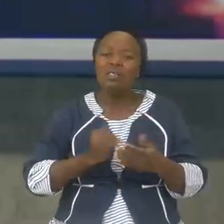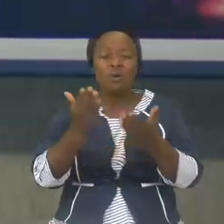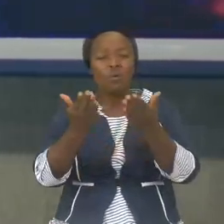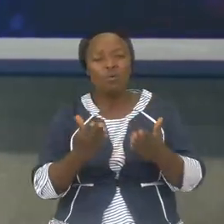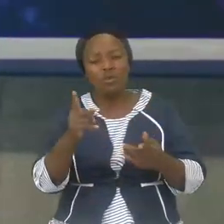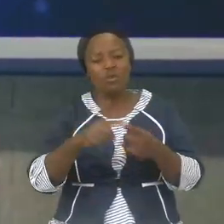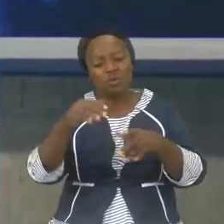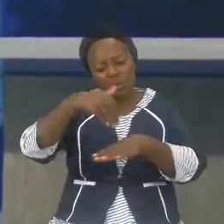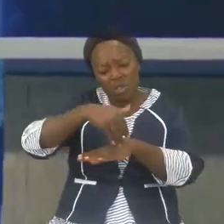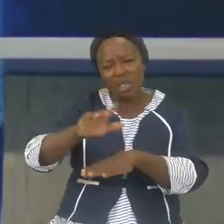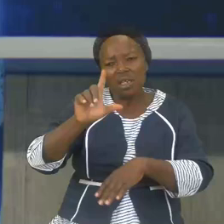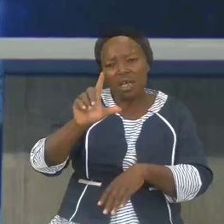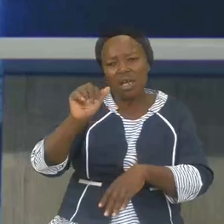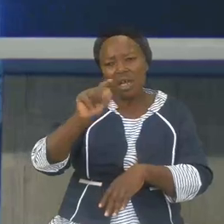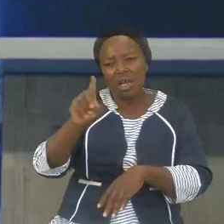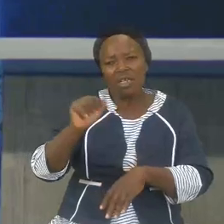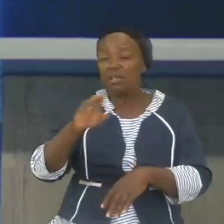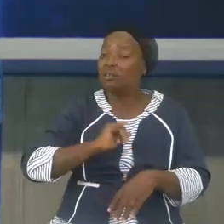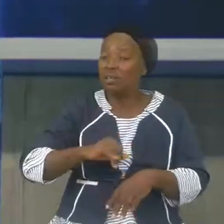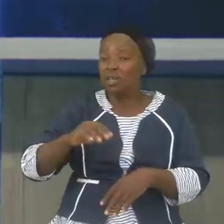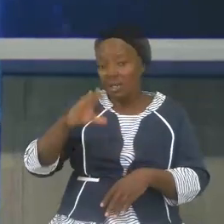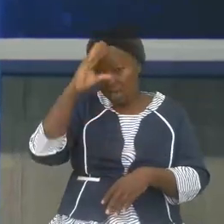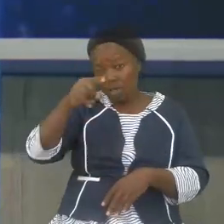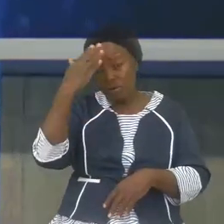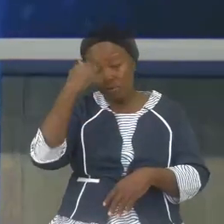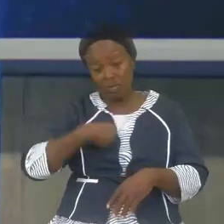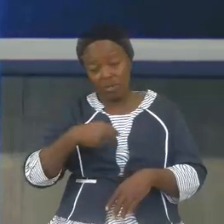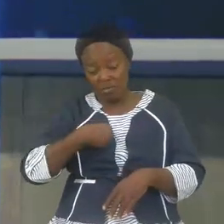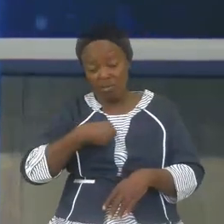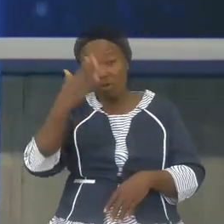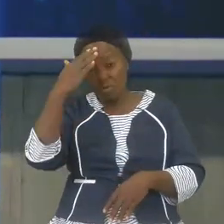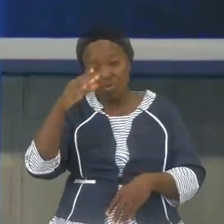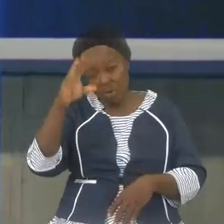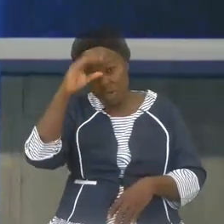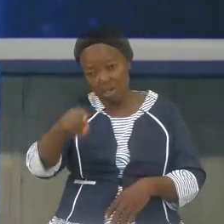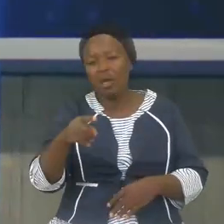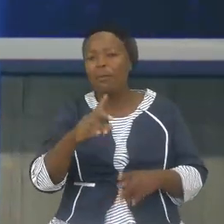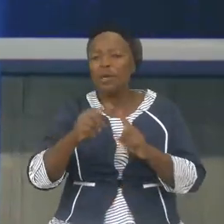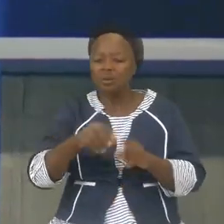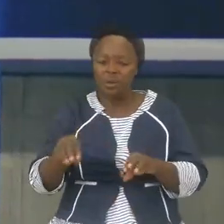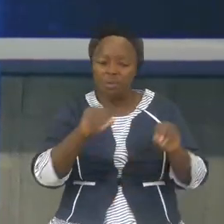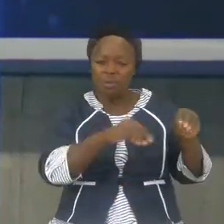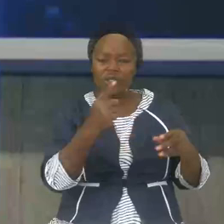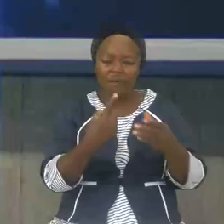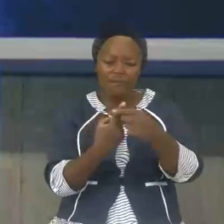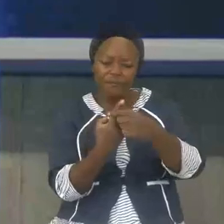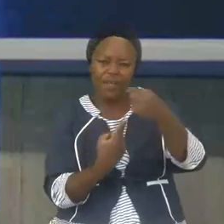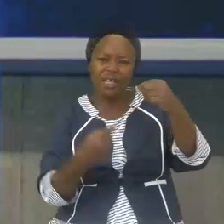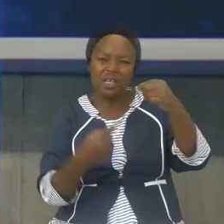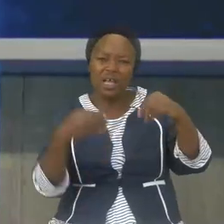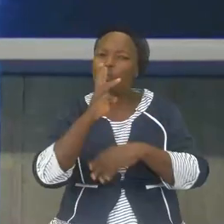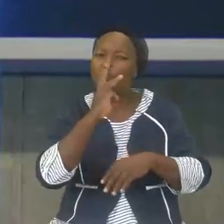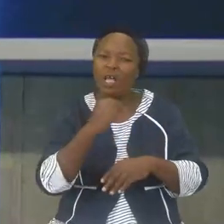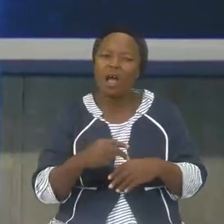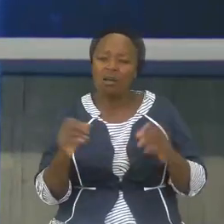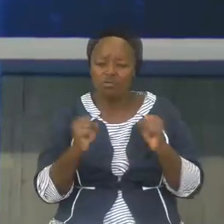je veux que tu m'envoies Lazare. Lazare me connaissait, je le connaissais. Et qu'il mette le doigt